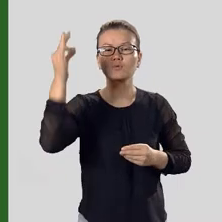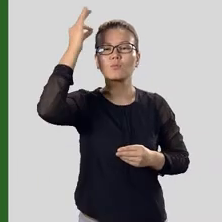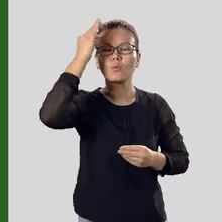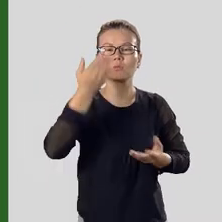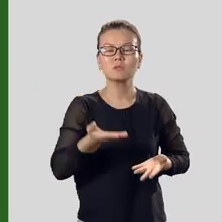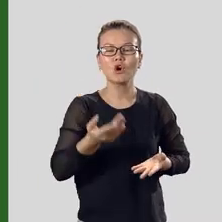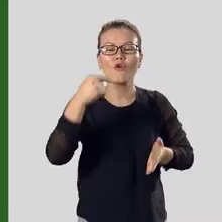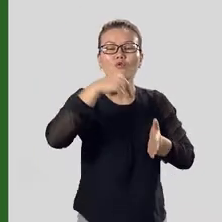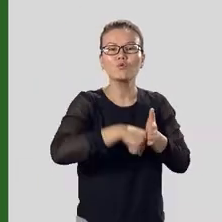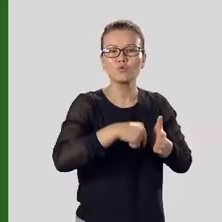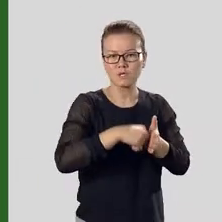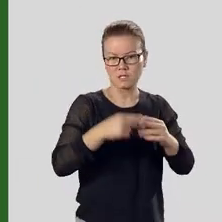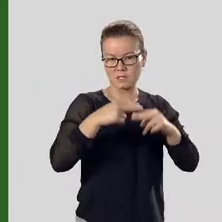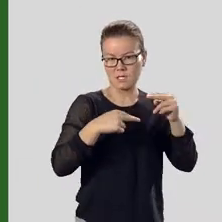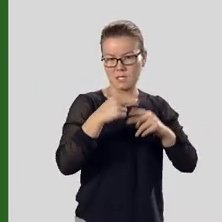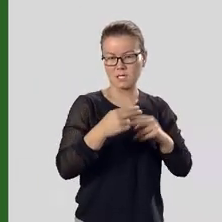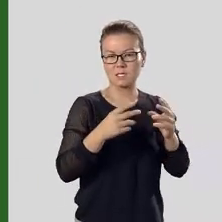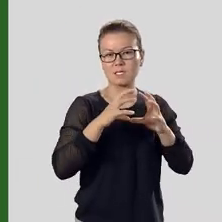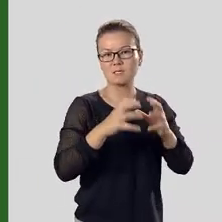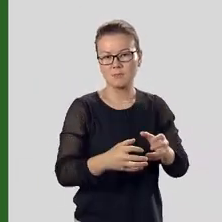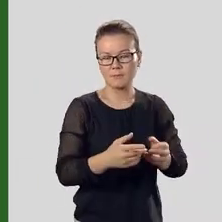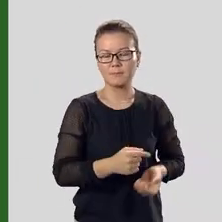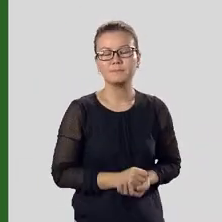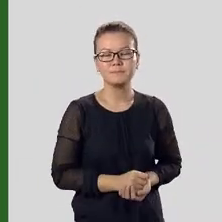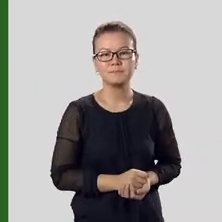вспомним внутреннее строение Земли.